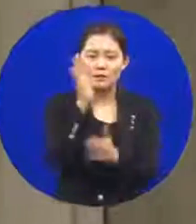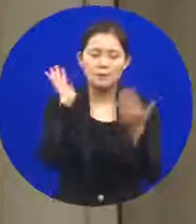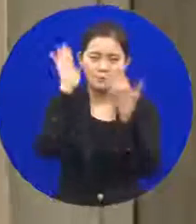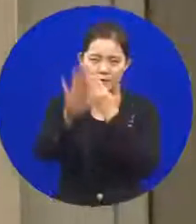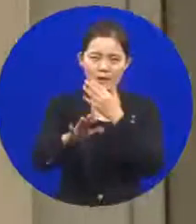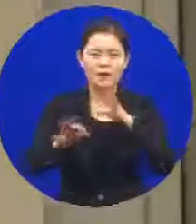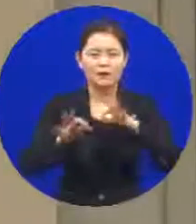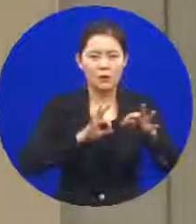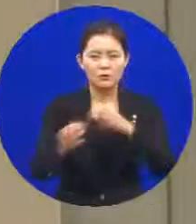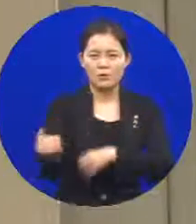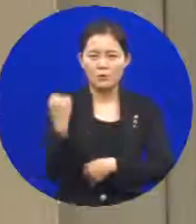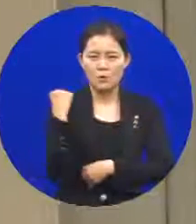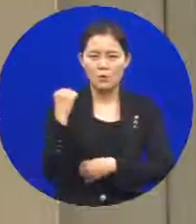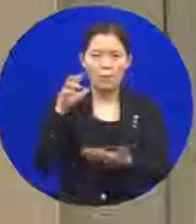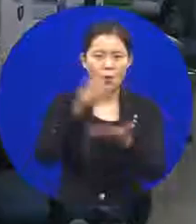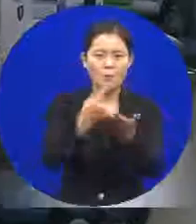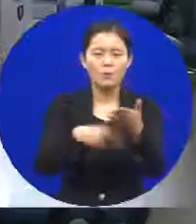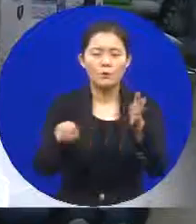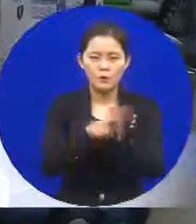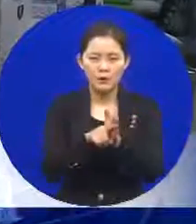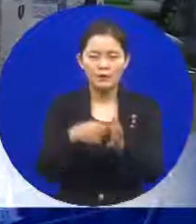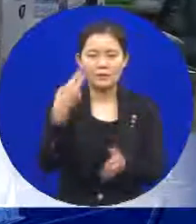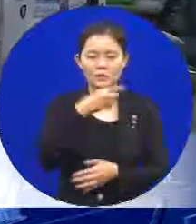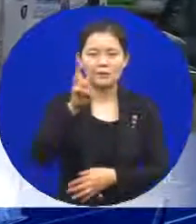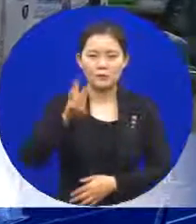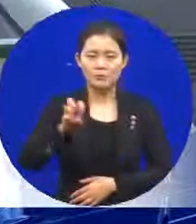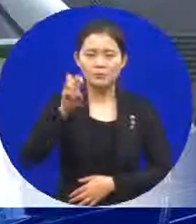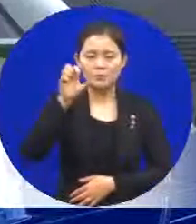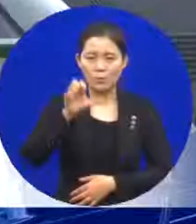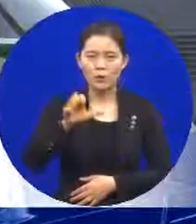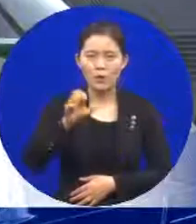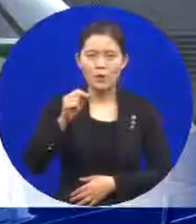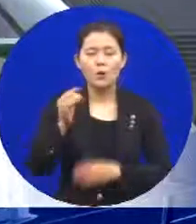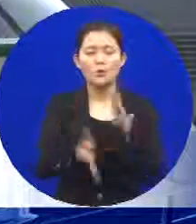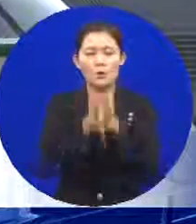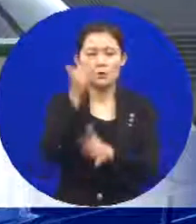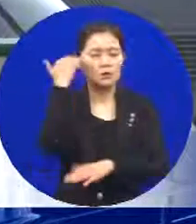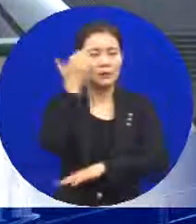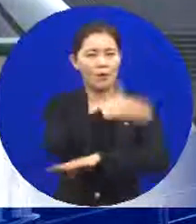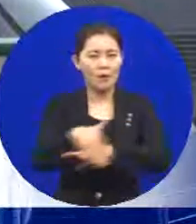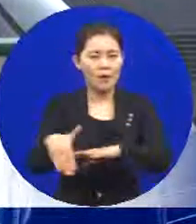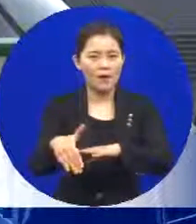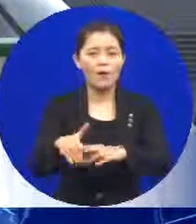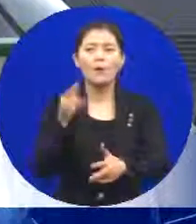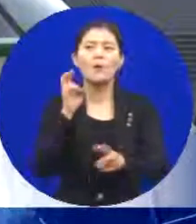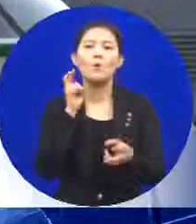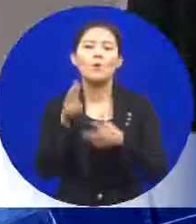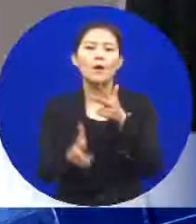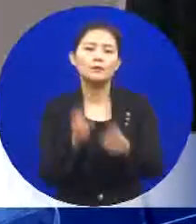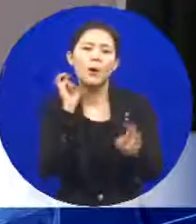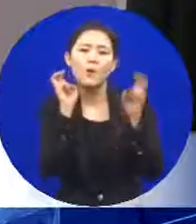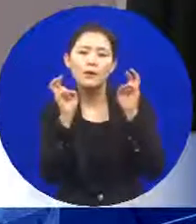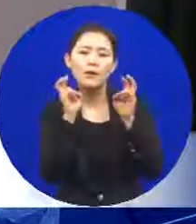용인시가 미래 경쟁력 확보를 위해 밑그림을 그리고 있는 2035년 도시기본계획에 관내 기업체들의 의견을 반영하기